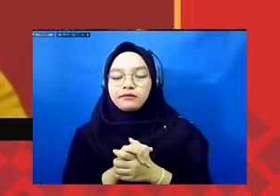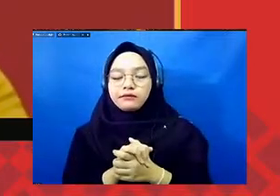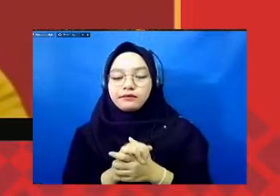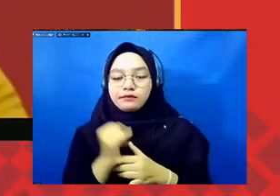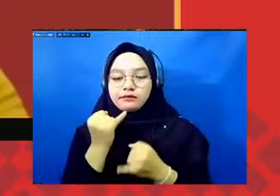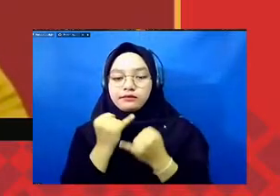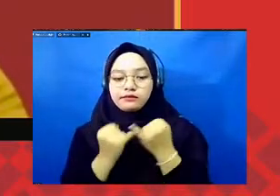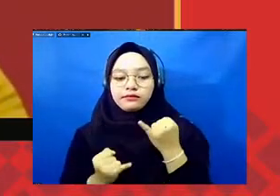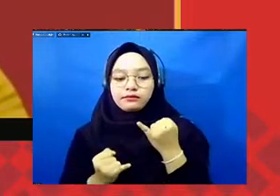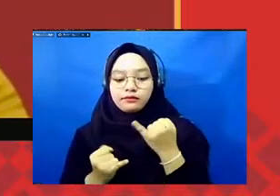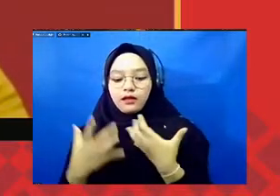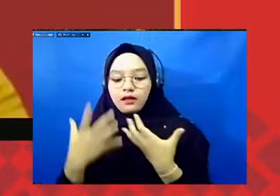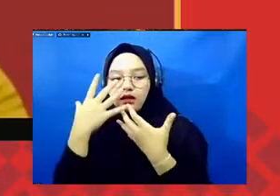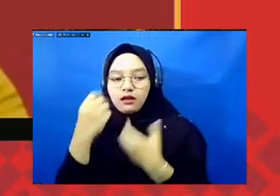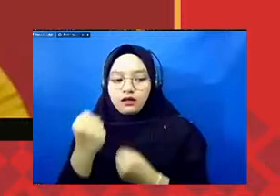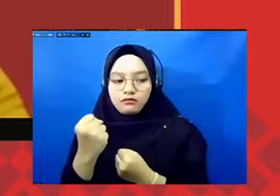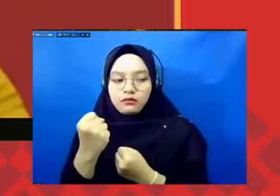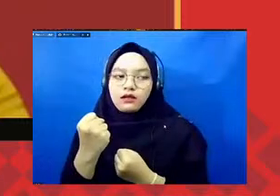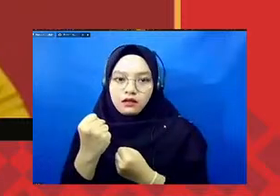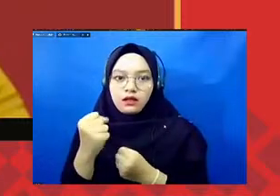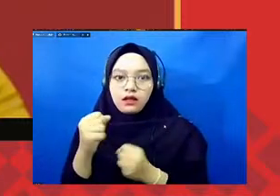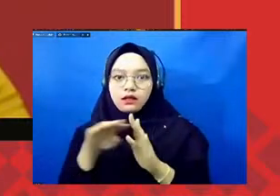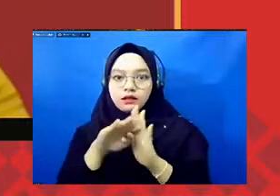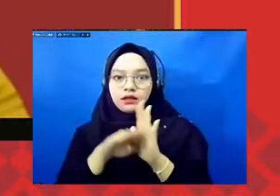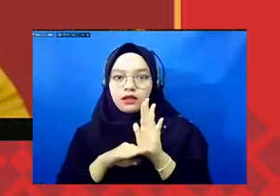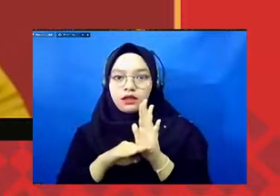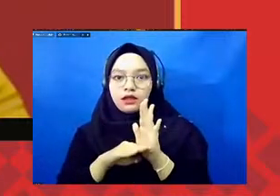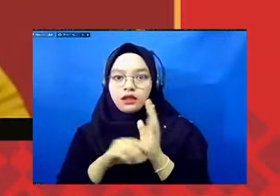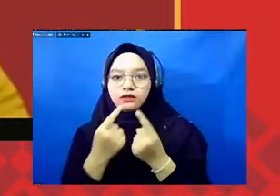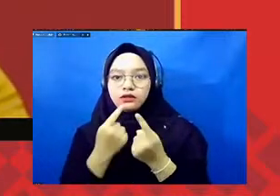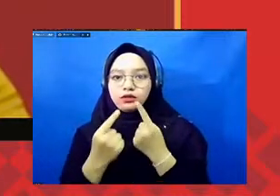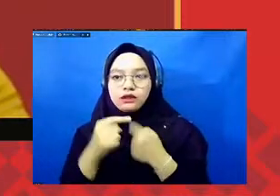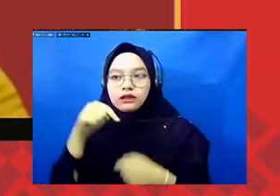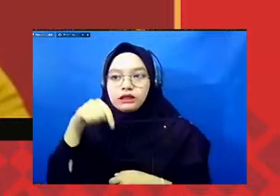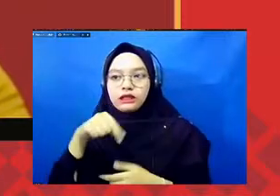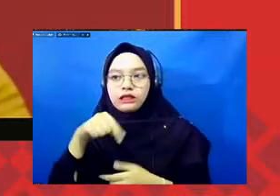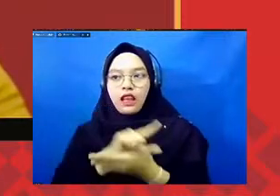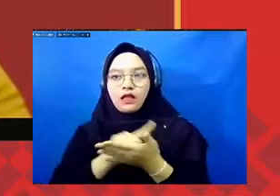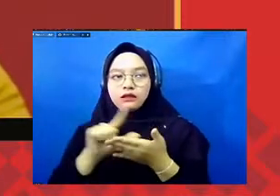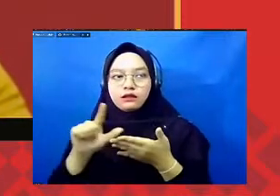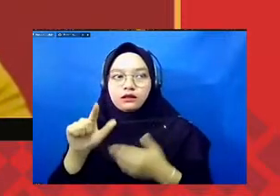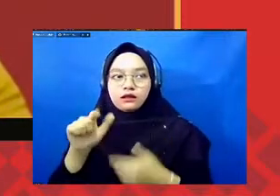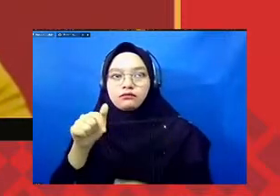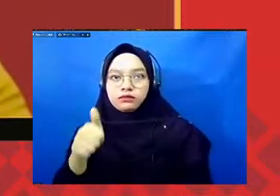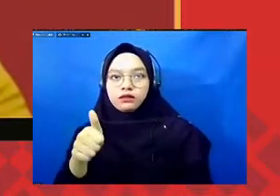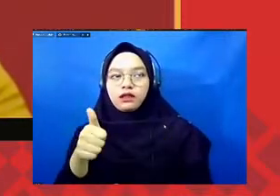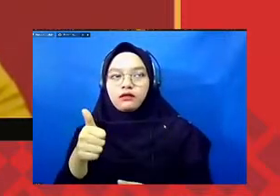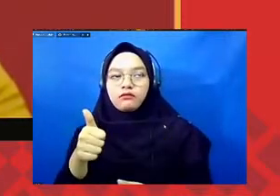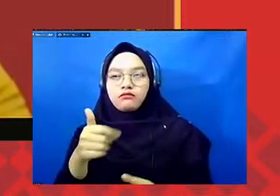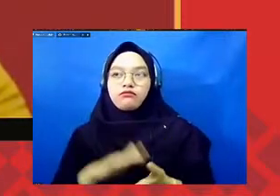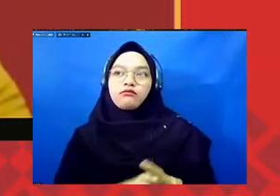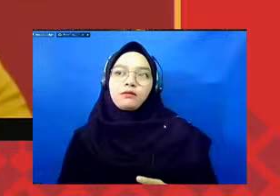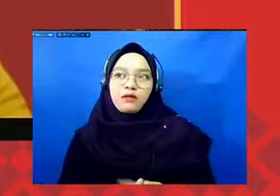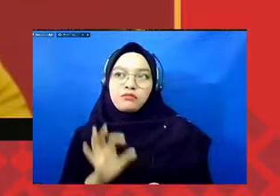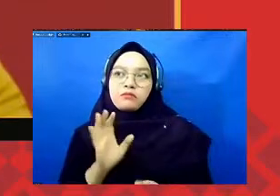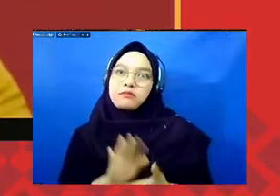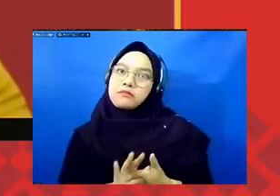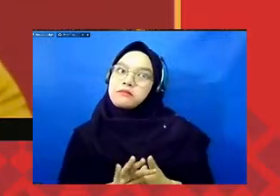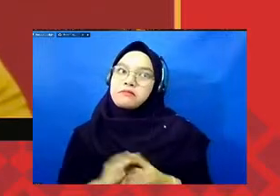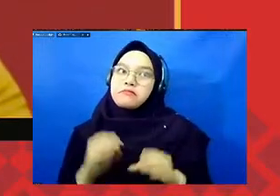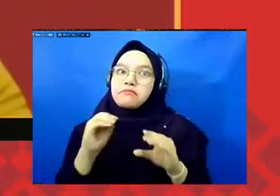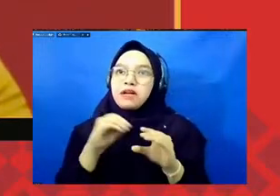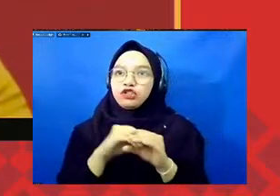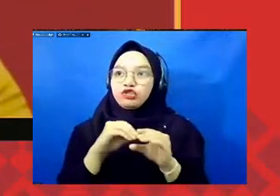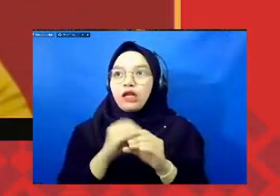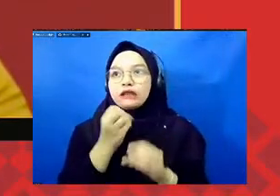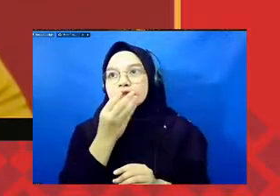Terakhir, semoga acara diskusi ini dapat berjalan lancar dan memberikan masukan kepada semua yang hadir di